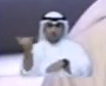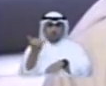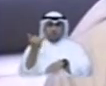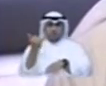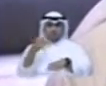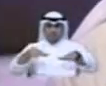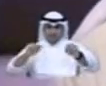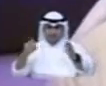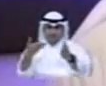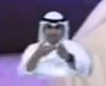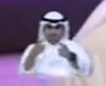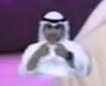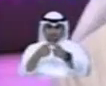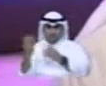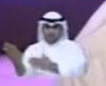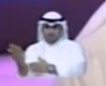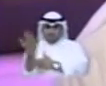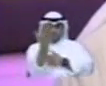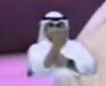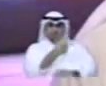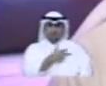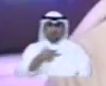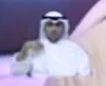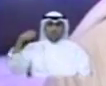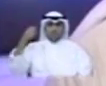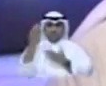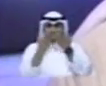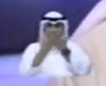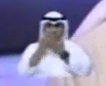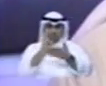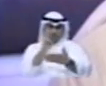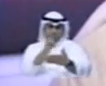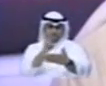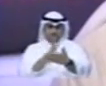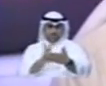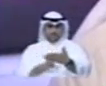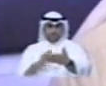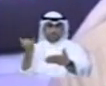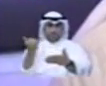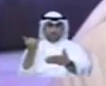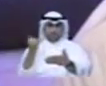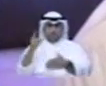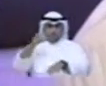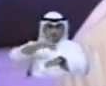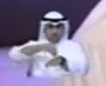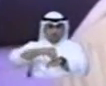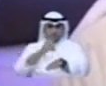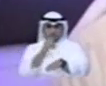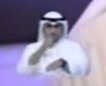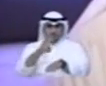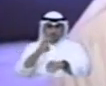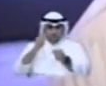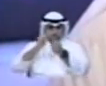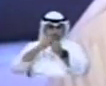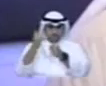إلى جهات العليا سواء في وزارة التربية أو المستفيدين منها وكذا. فكانت هذه التوصيات متعلقة بأكثر من محور، عندنا محور